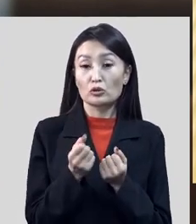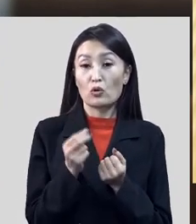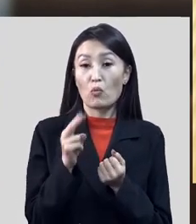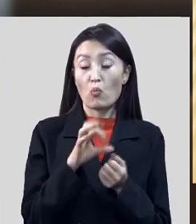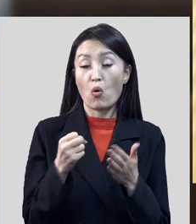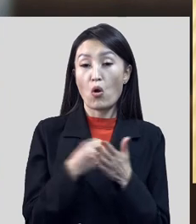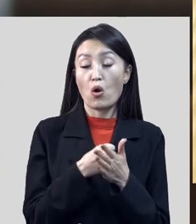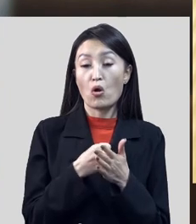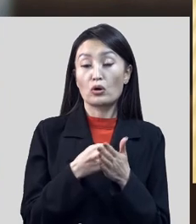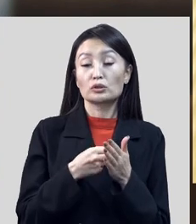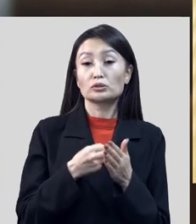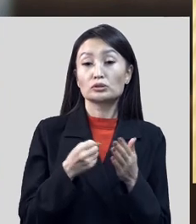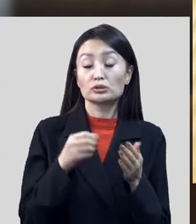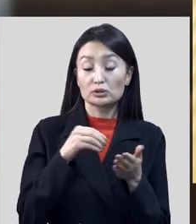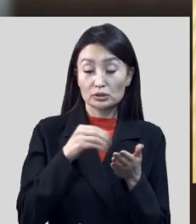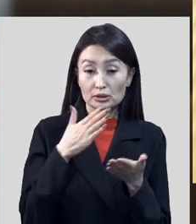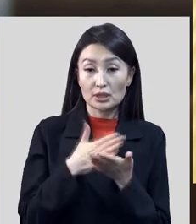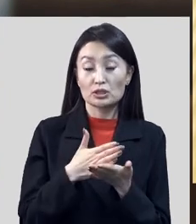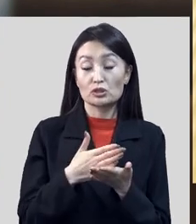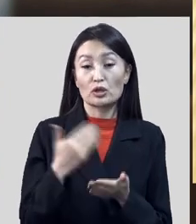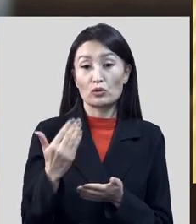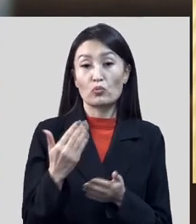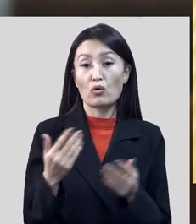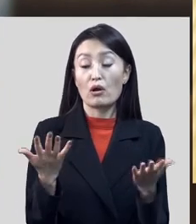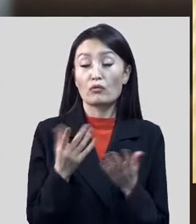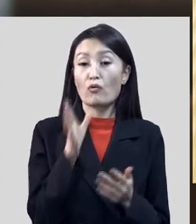достижению ему определенного возраста